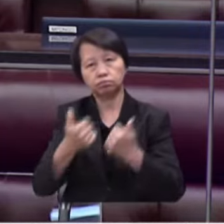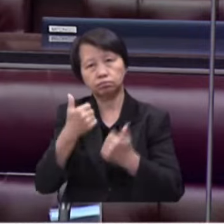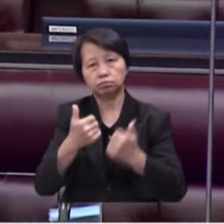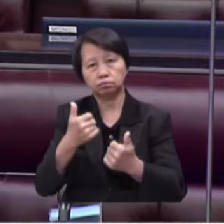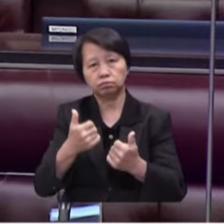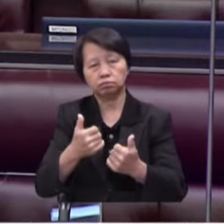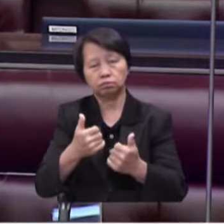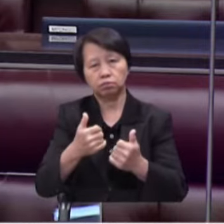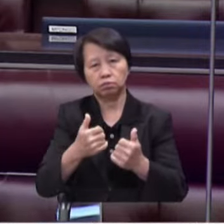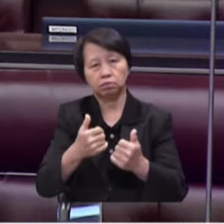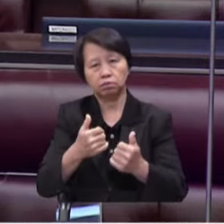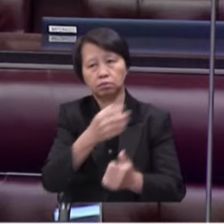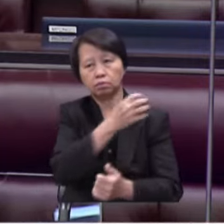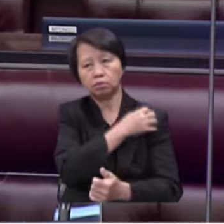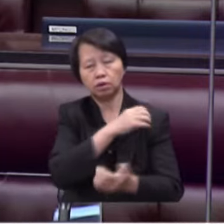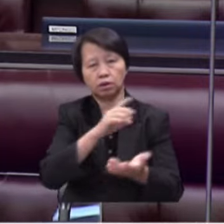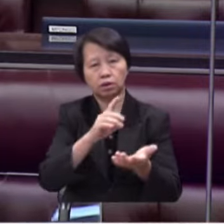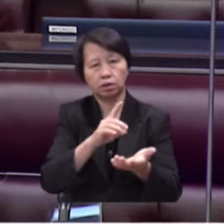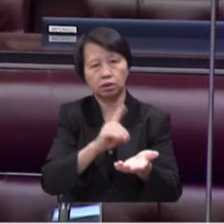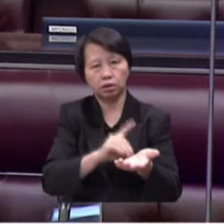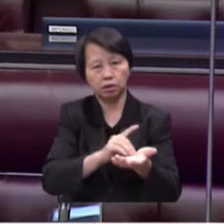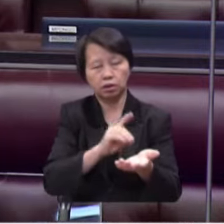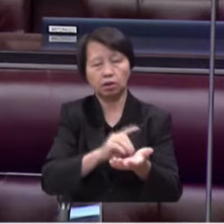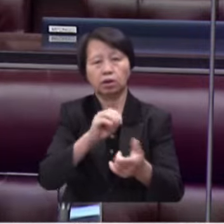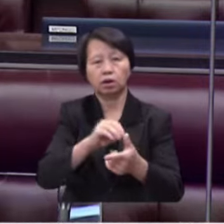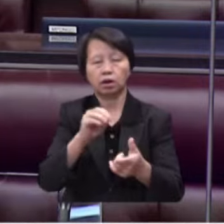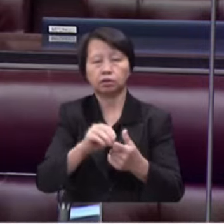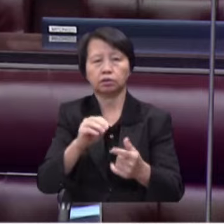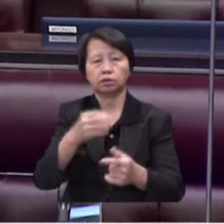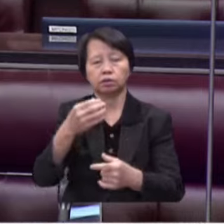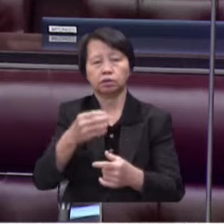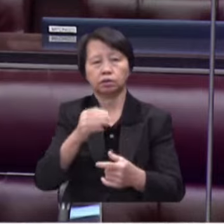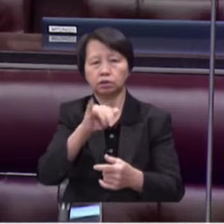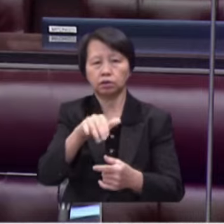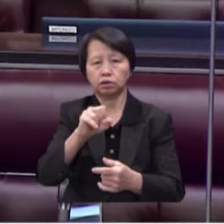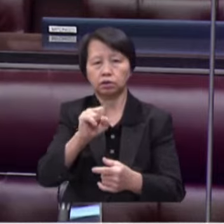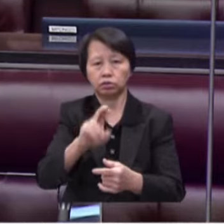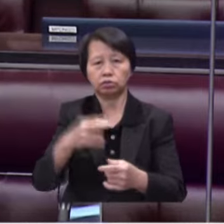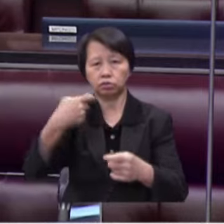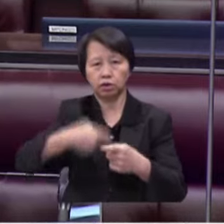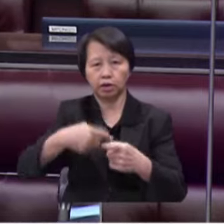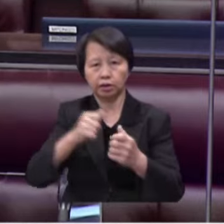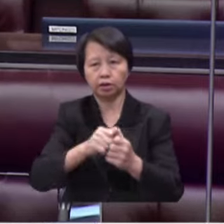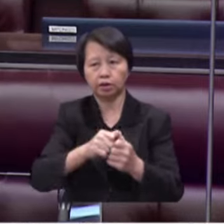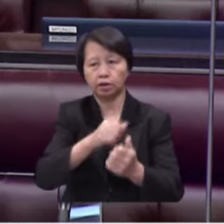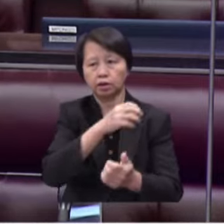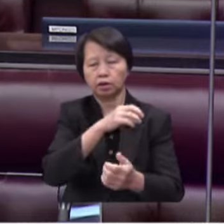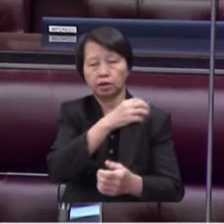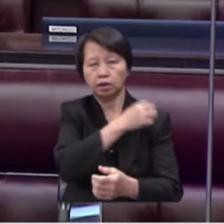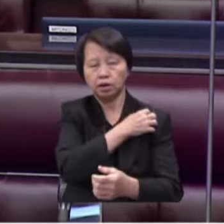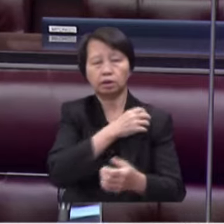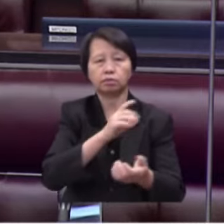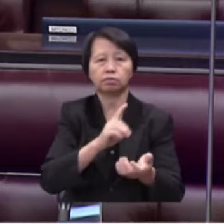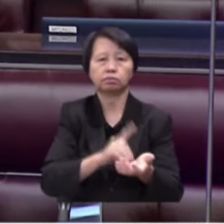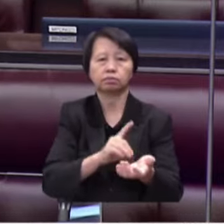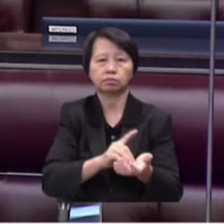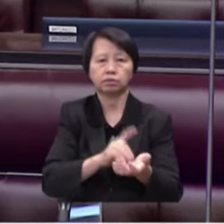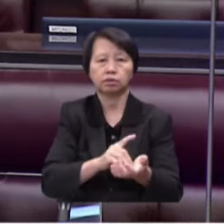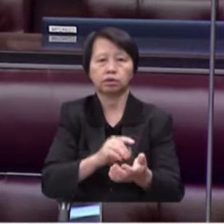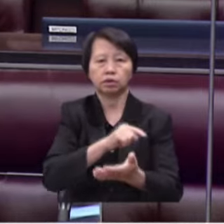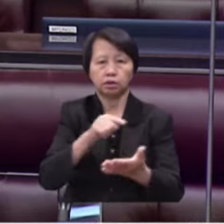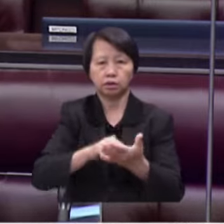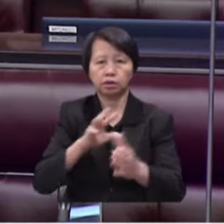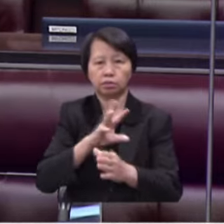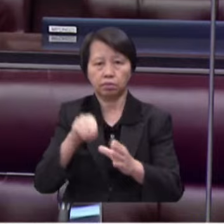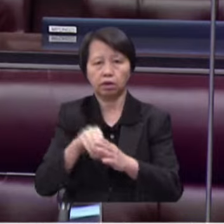ada yang melahirkan Kawai perbuatan ataupun isu-isu yang ada kaitan dengan soal perbuatan dan ini melibatkan